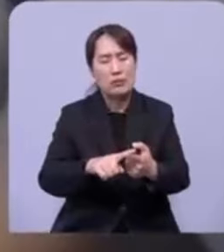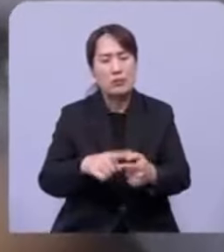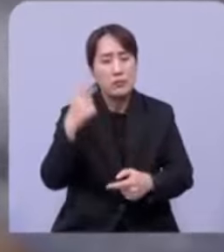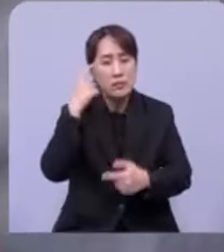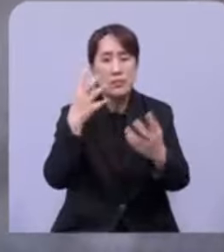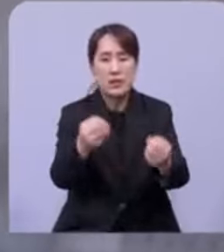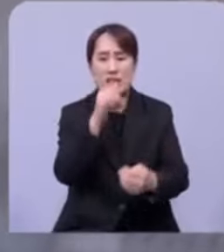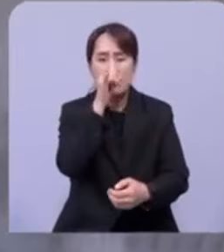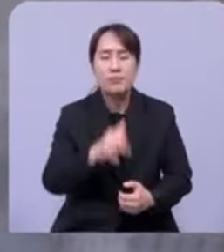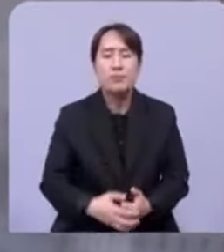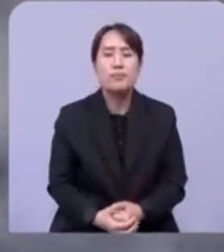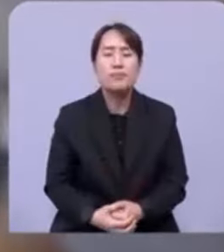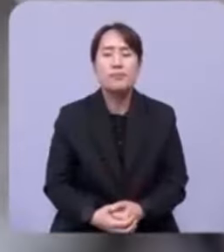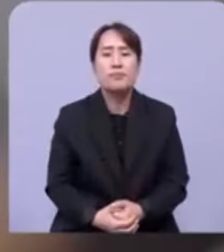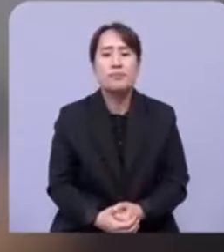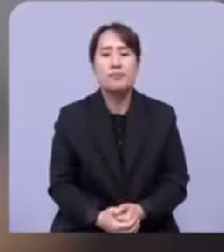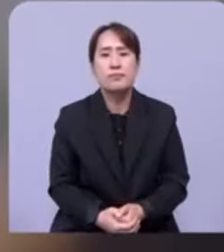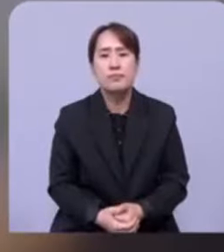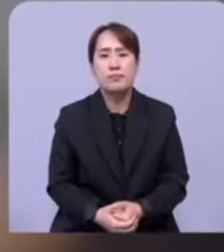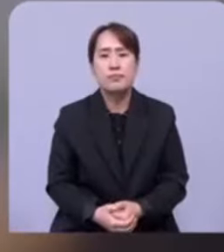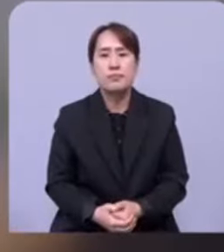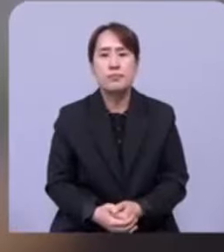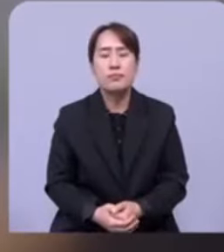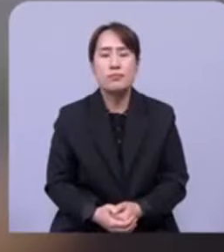KBS 뉴스 이용입니다